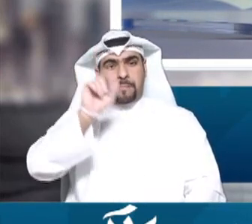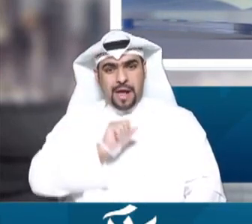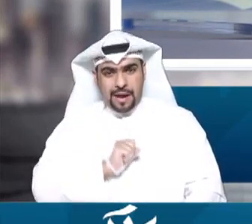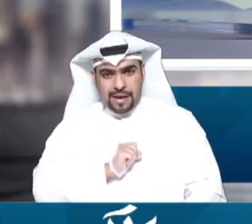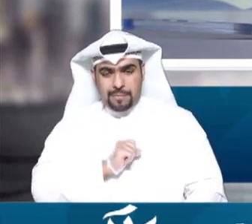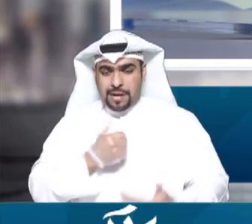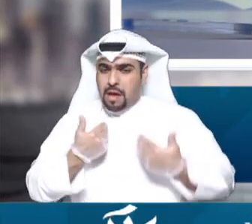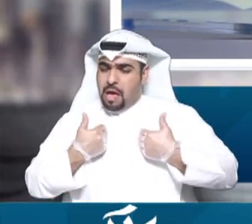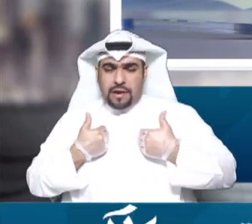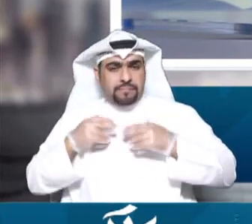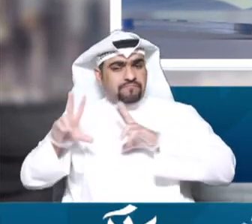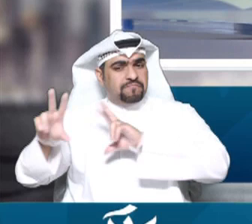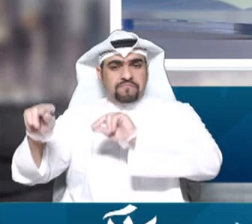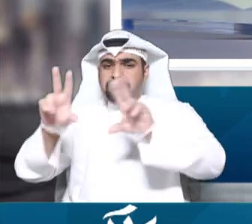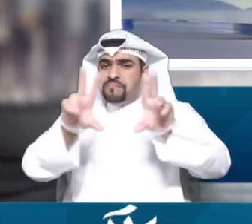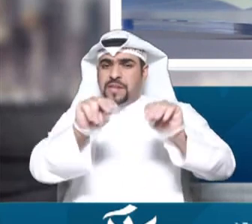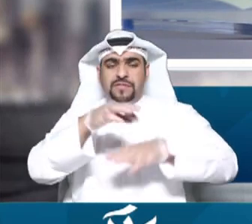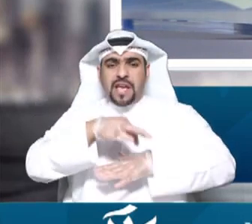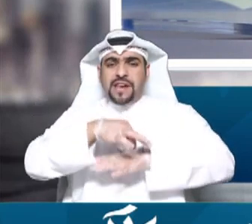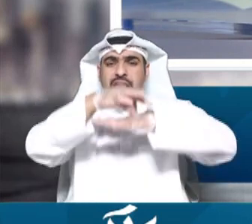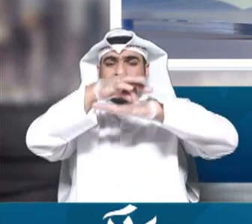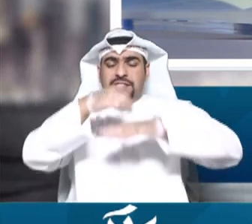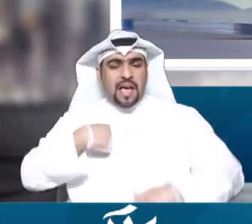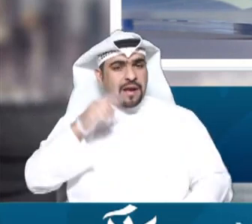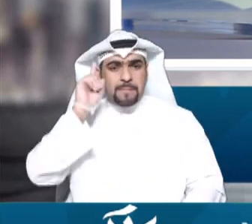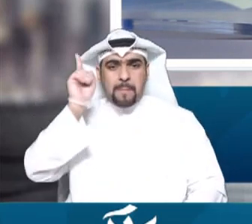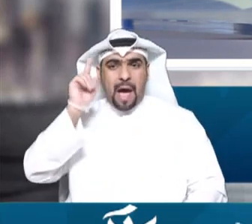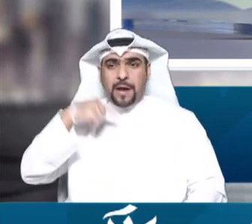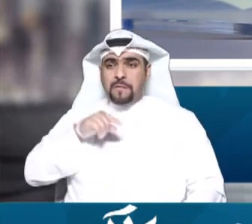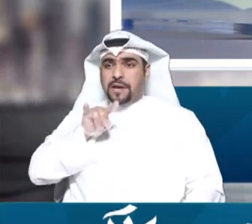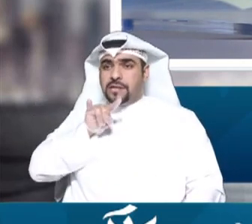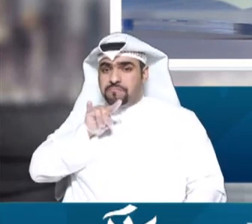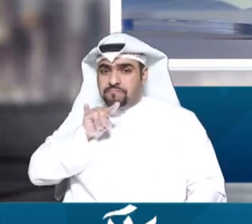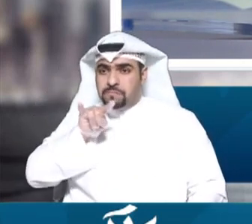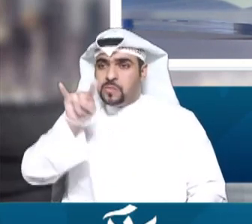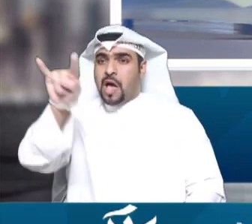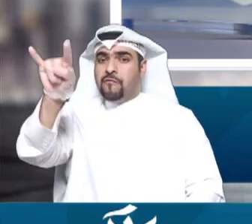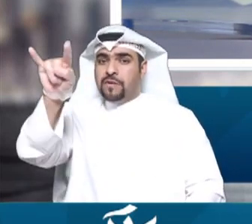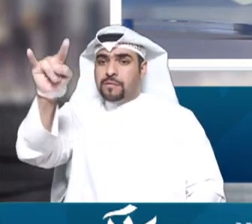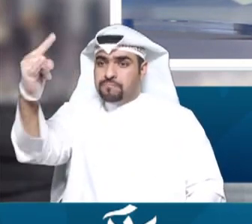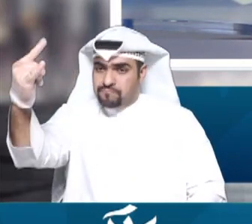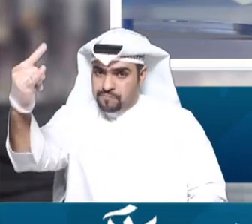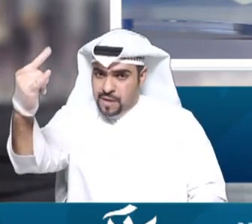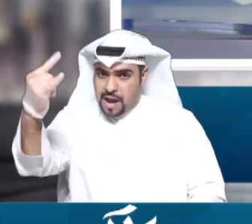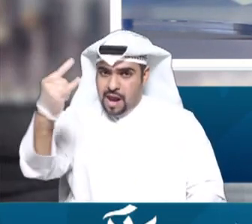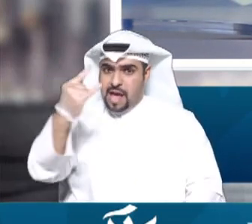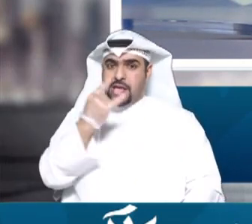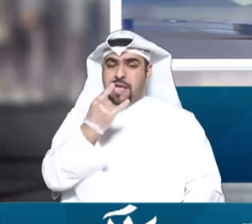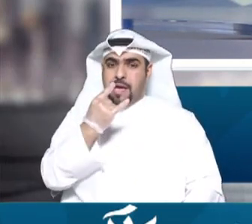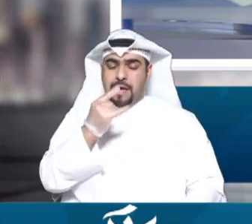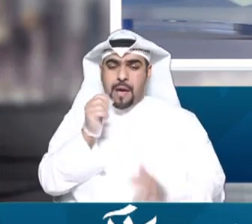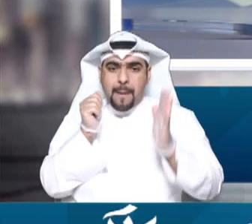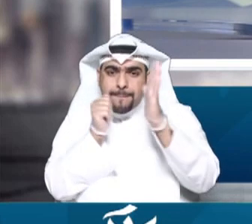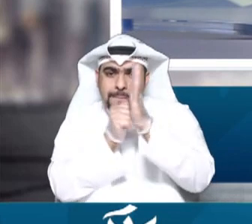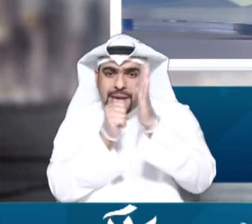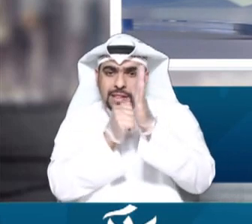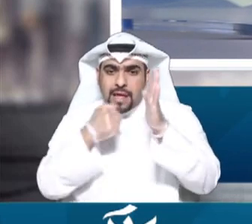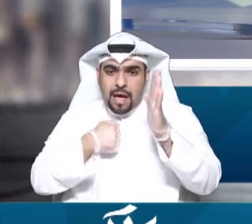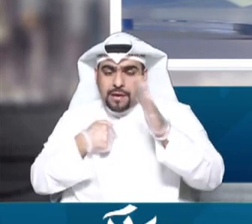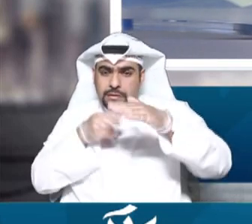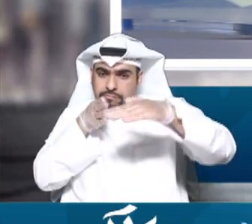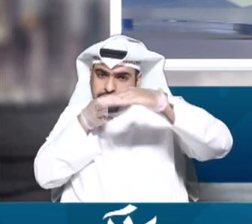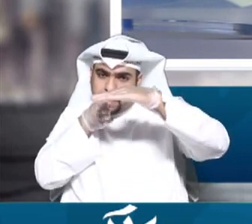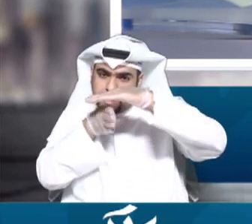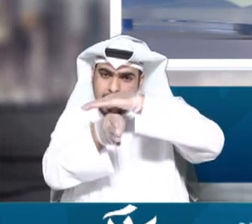كنت مغادر البلد، لما رجعت أخذ الحصر المنزلي،